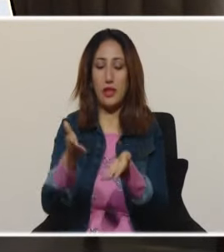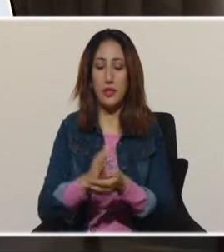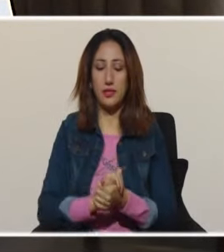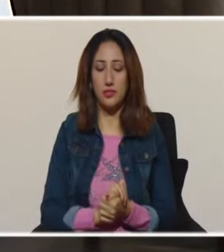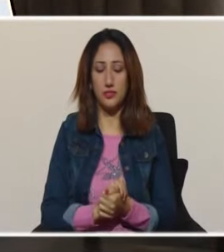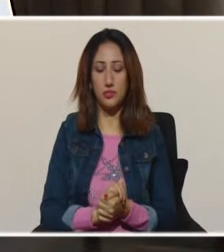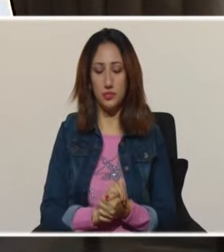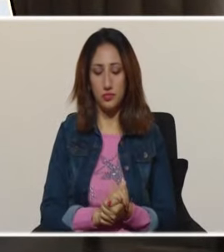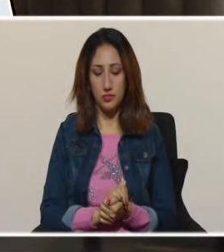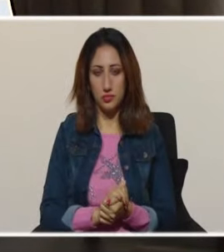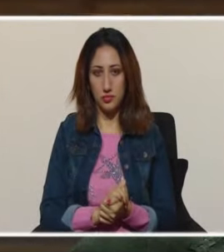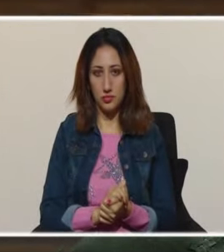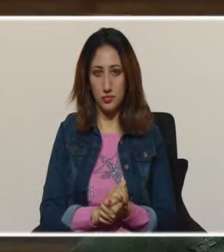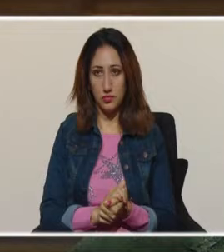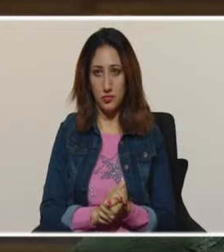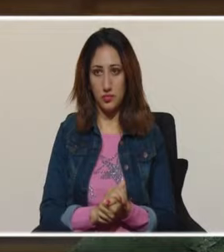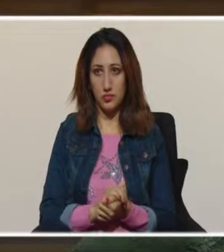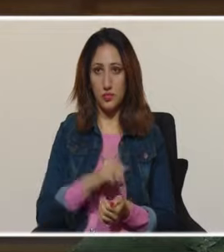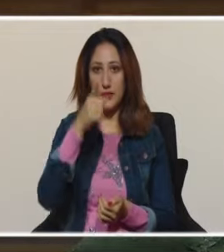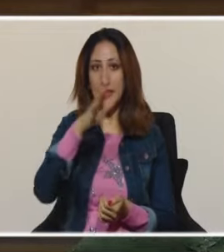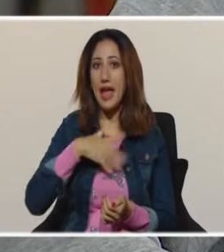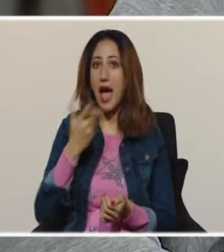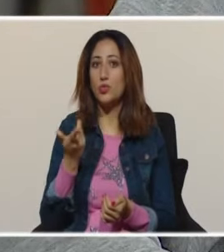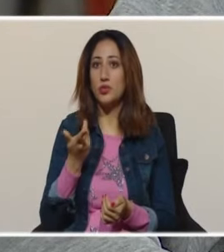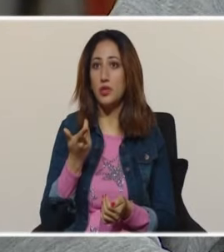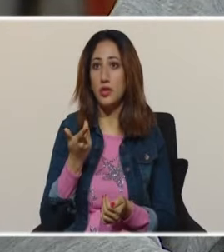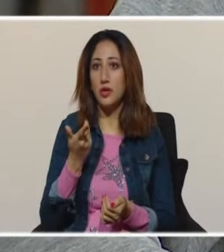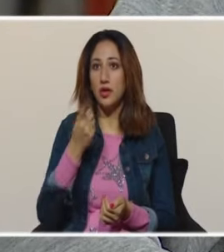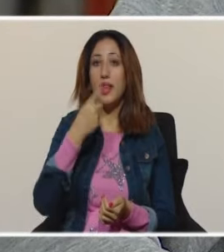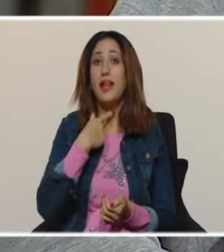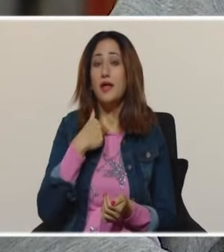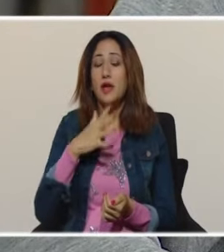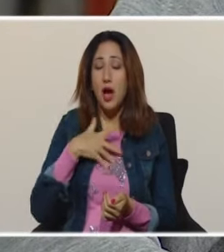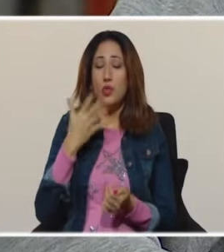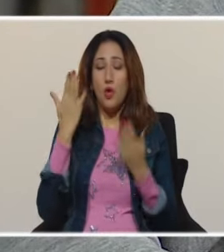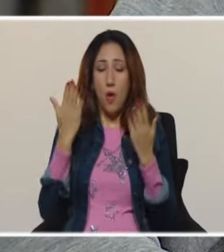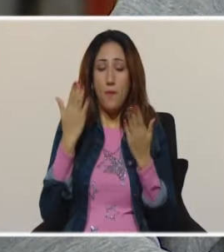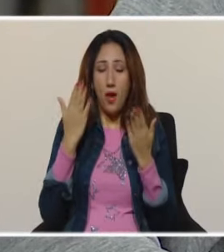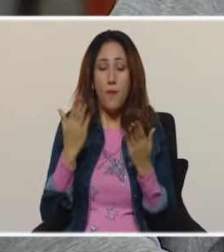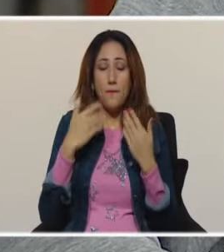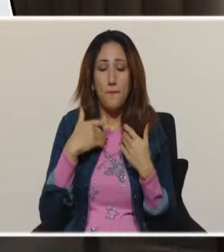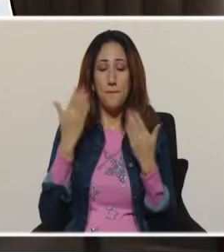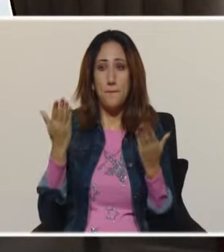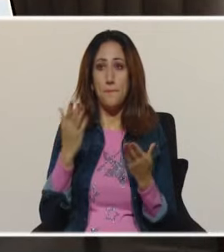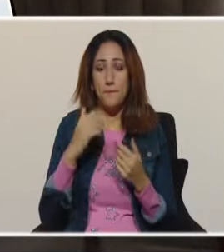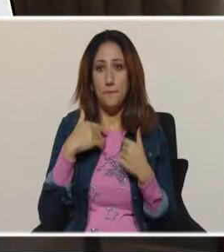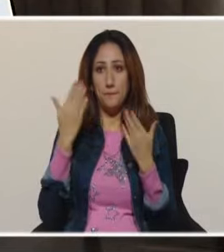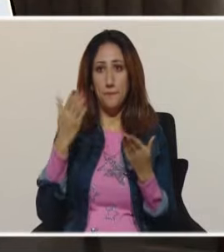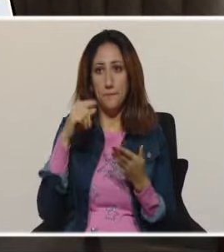الله. وانت محتاج ايه بالظبط؟ انا كل اللي محتاجه ربنا يستر على الولايه دي بس.